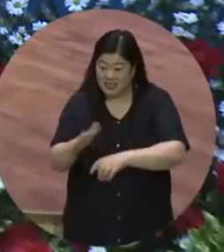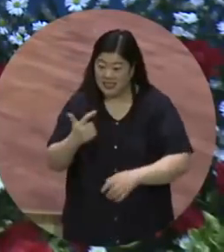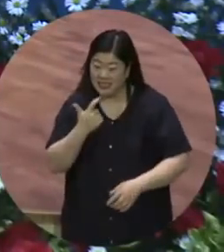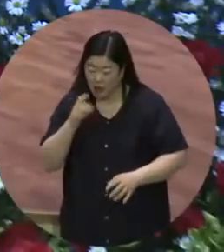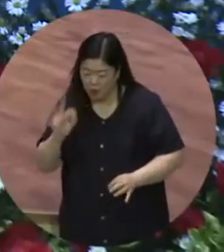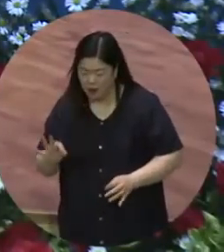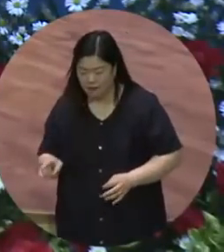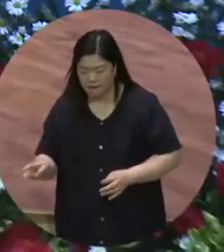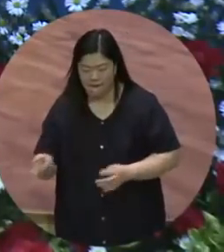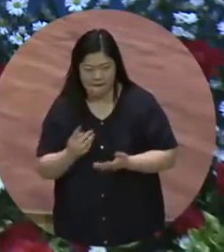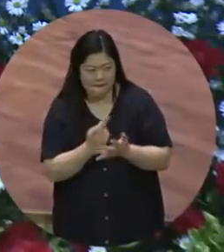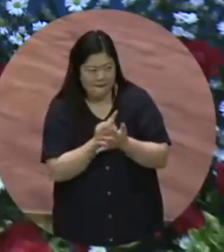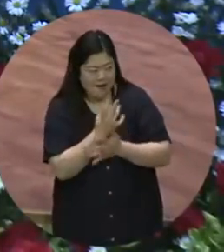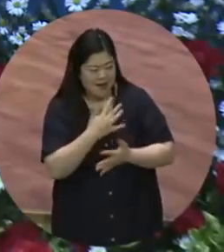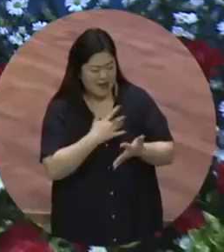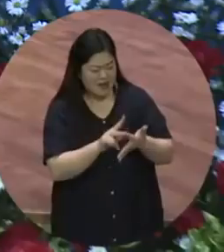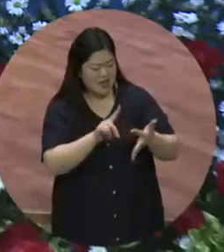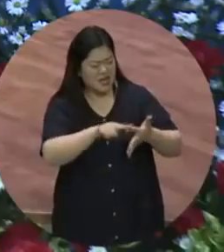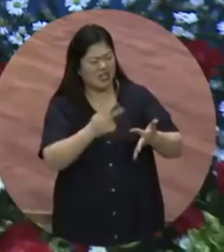야곱이 노리고 있었어, 그거를.